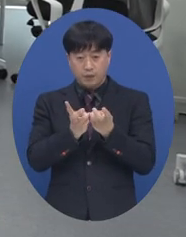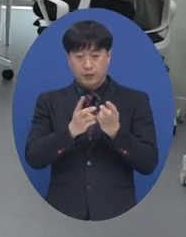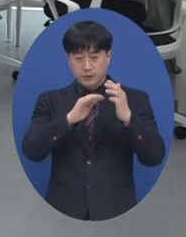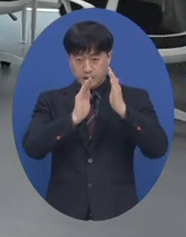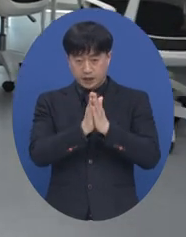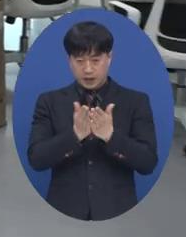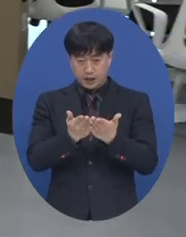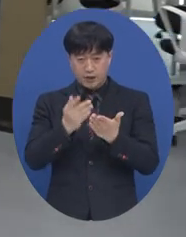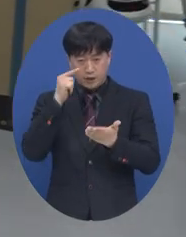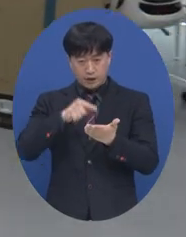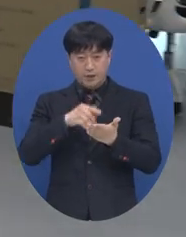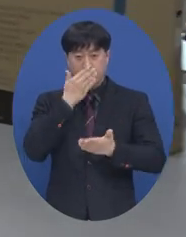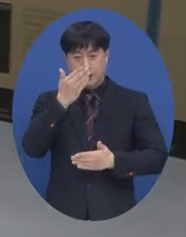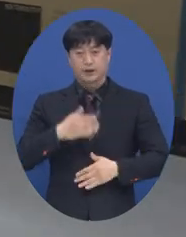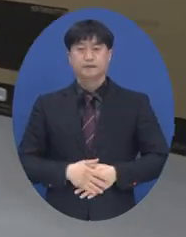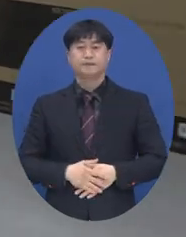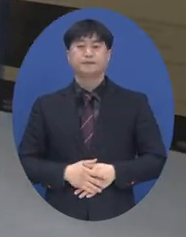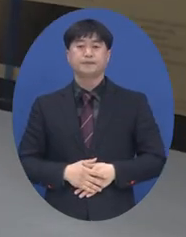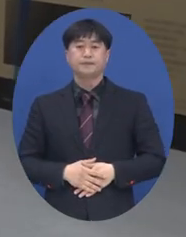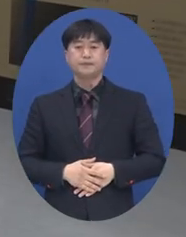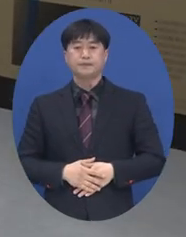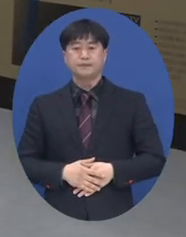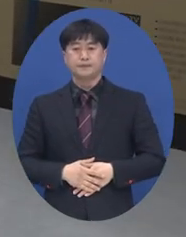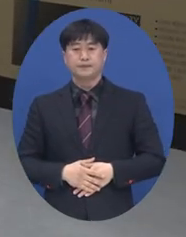경기 gtv 최저 입니다